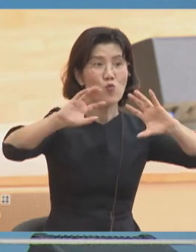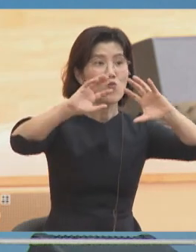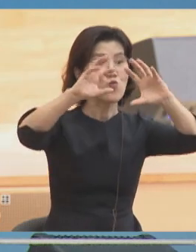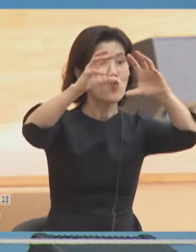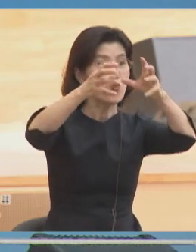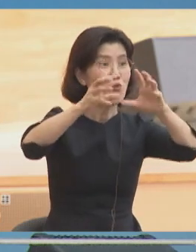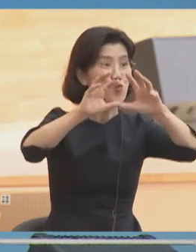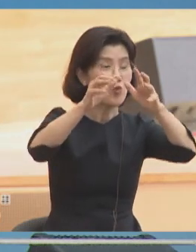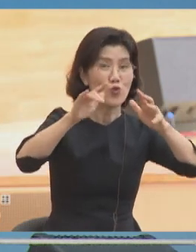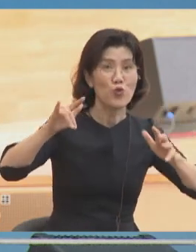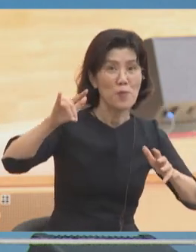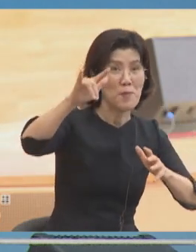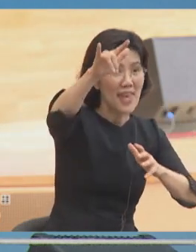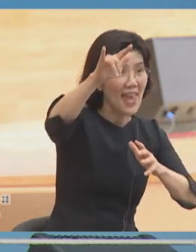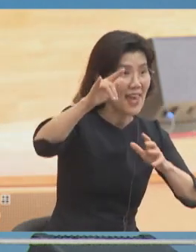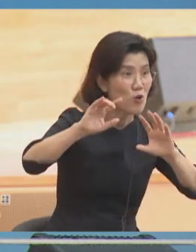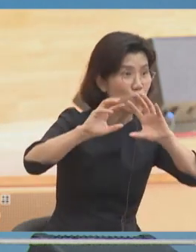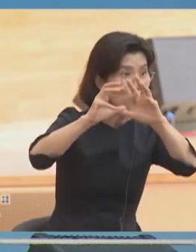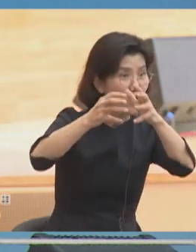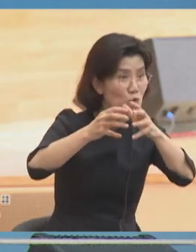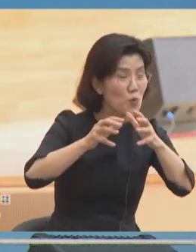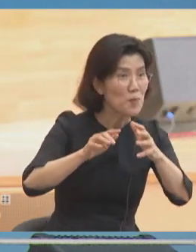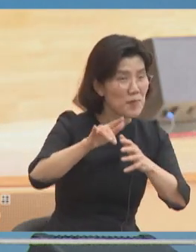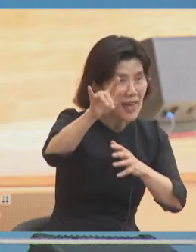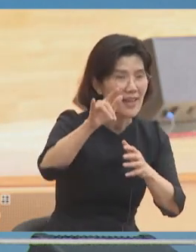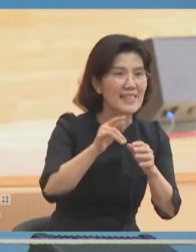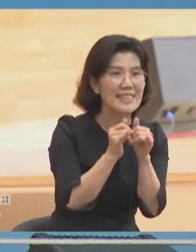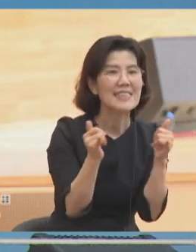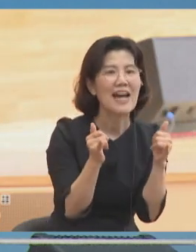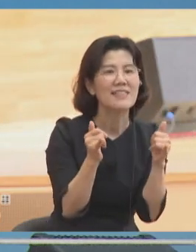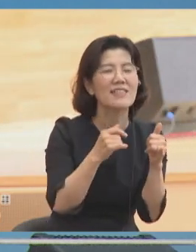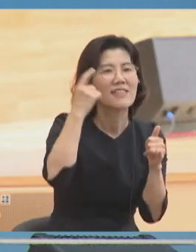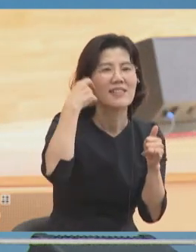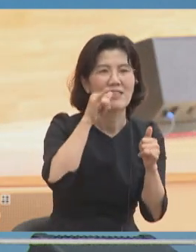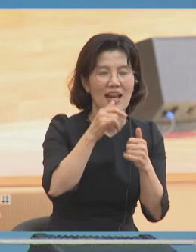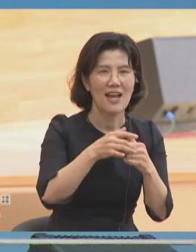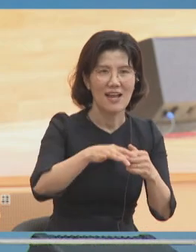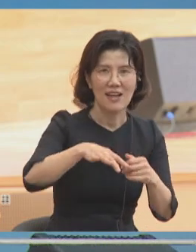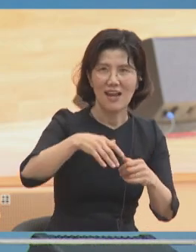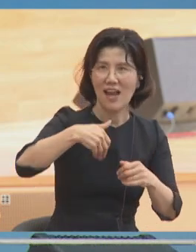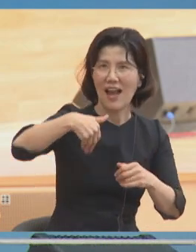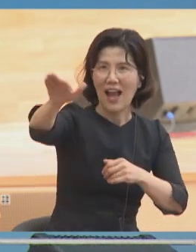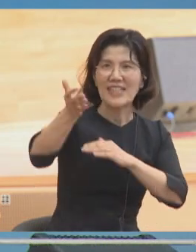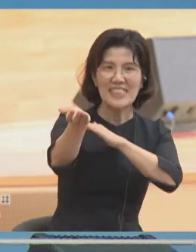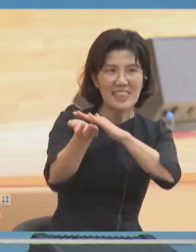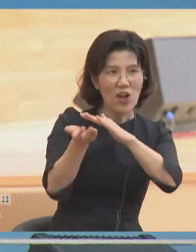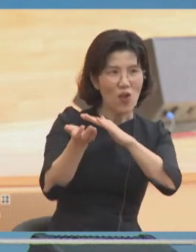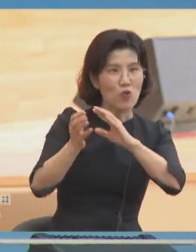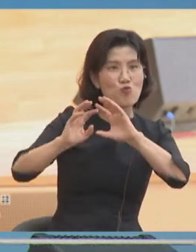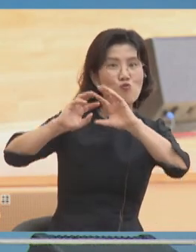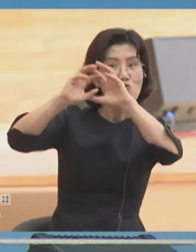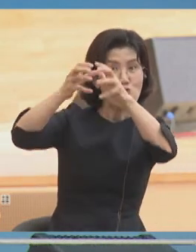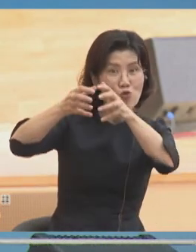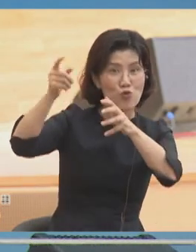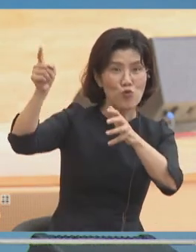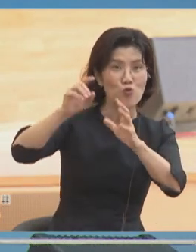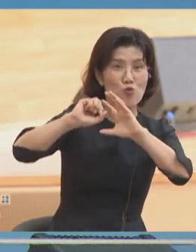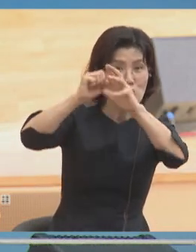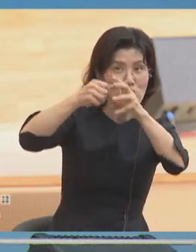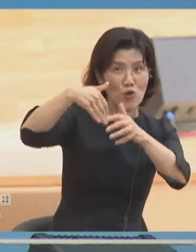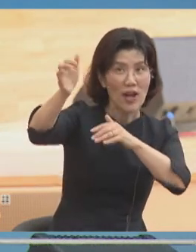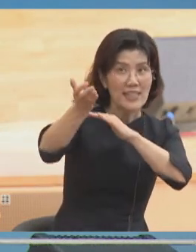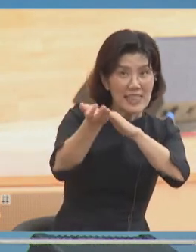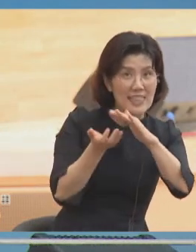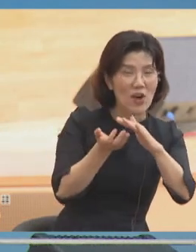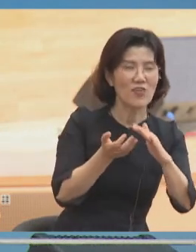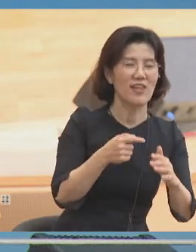이런 오버뷰 팩트를 경험한다고 해 여러분 과거 우주에 가기 전에 나만 알고 내 가족만 알고